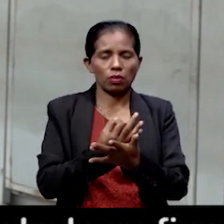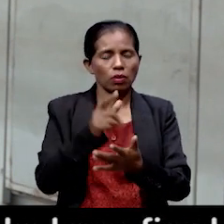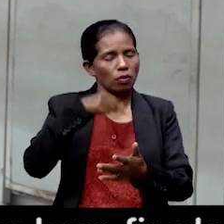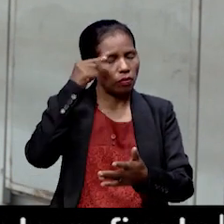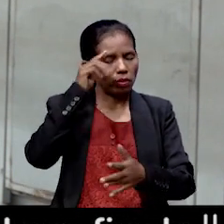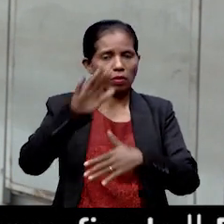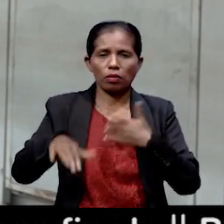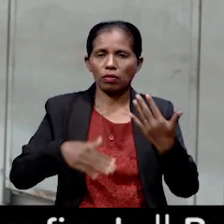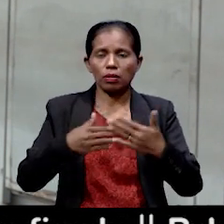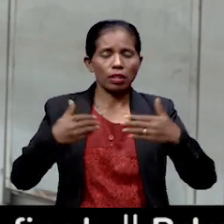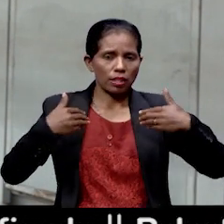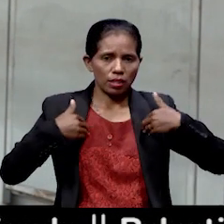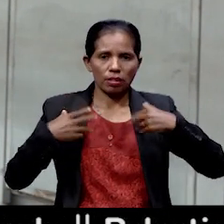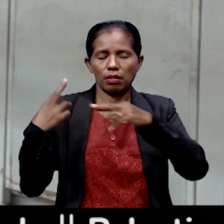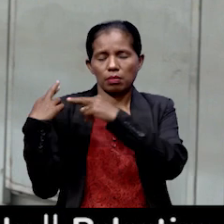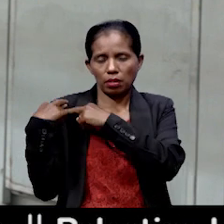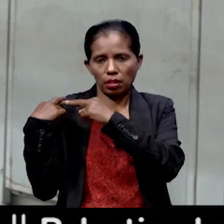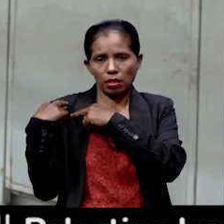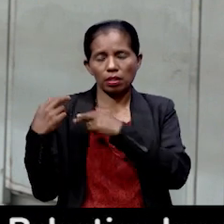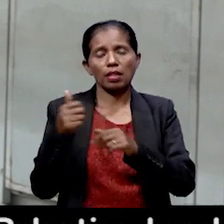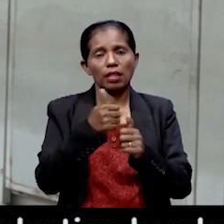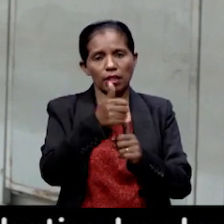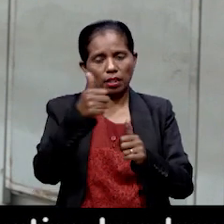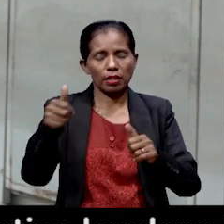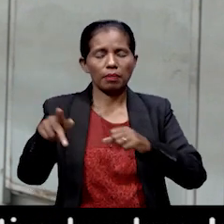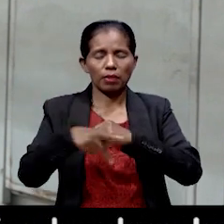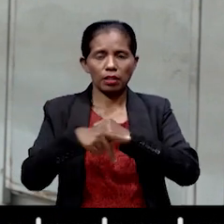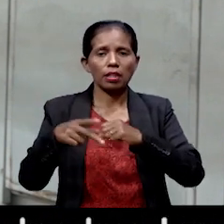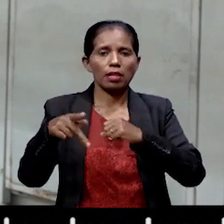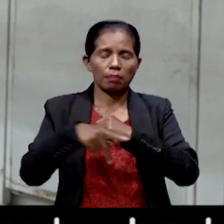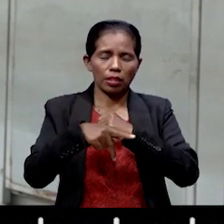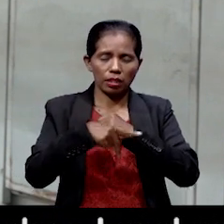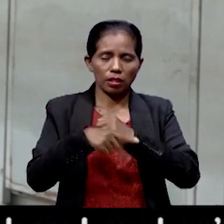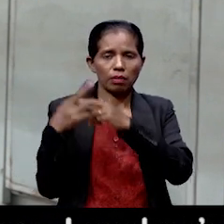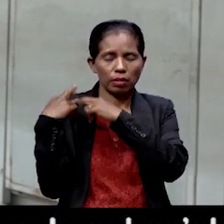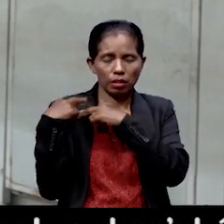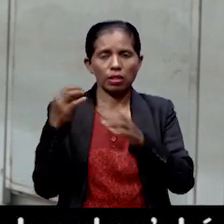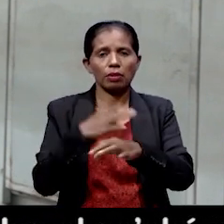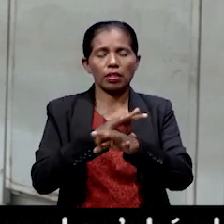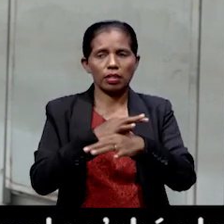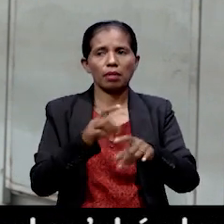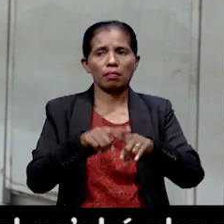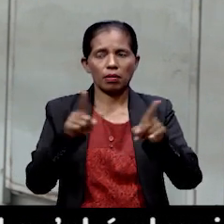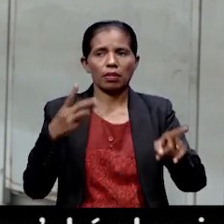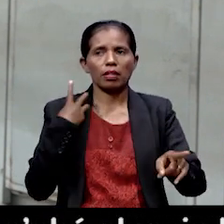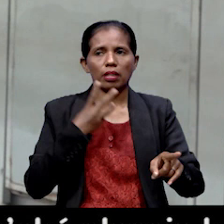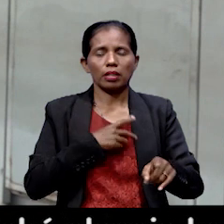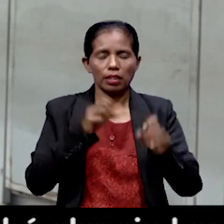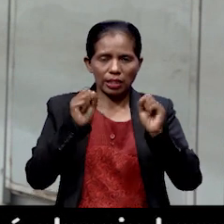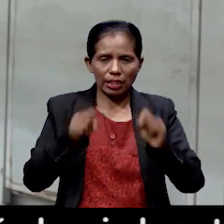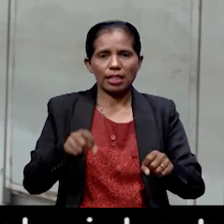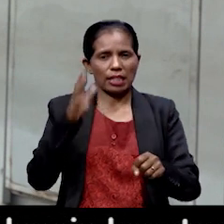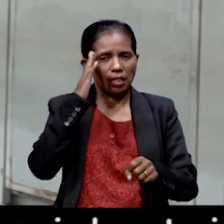e responsabilidade cada partido e responsabilidade político sira para tu hadia ida ne mai ve ita tem que reconhecer